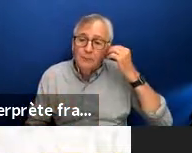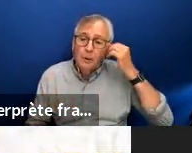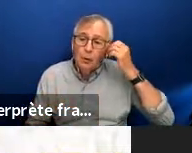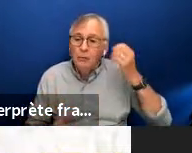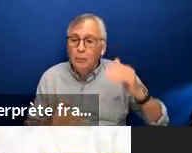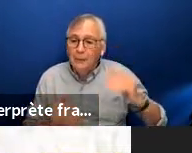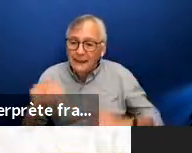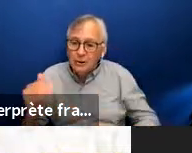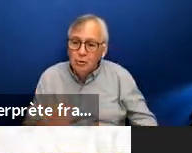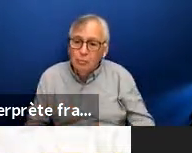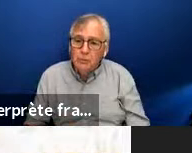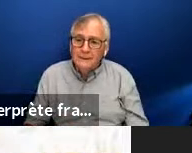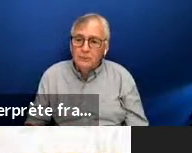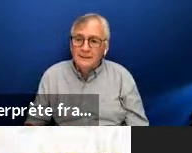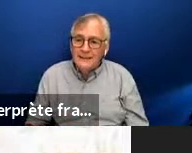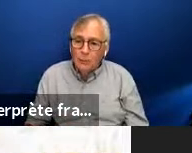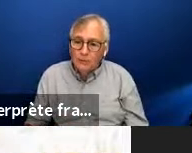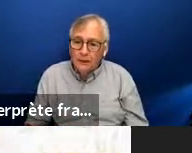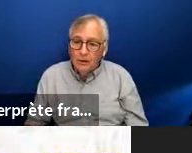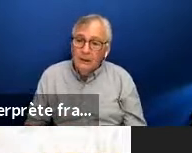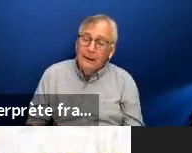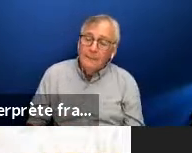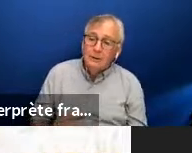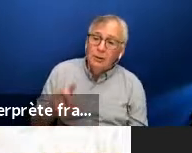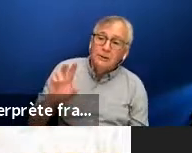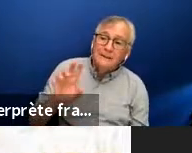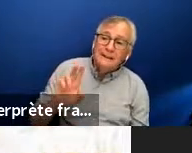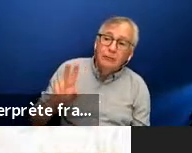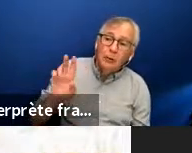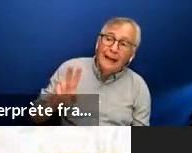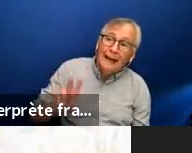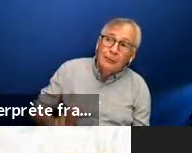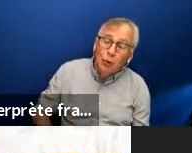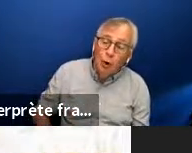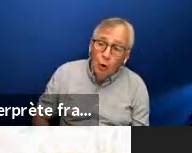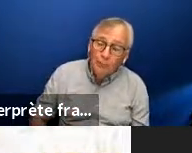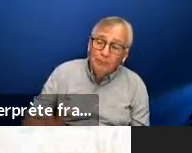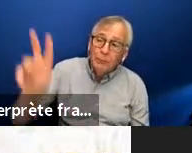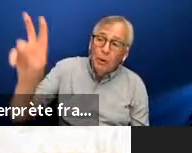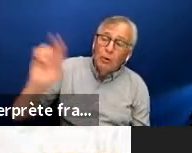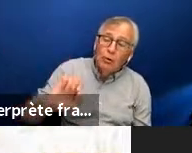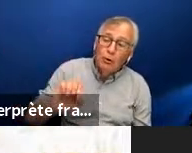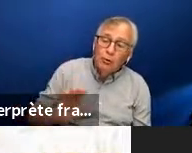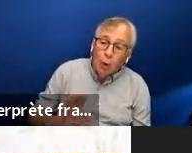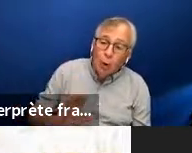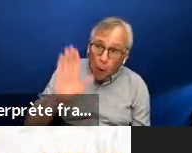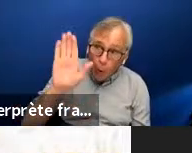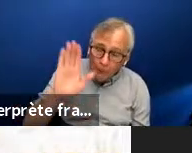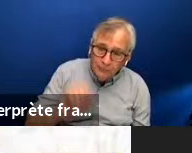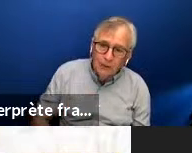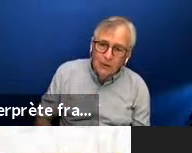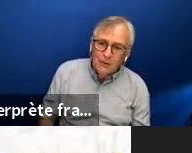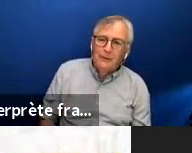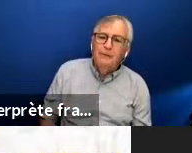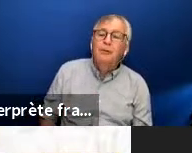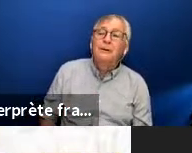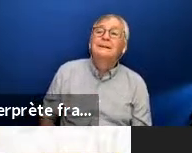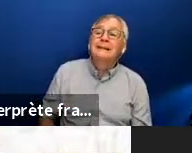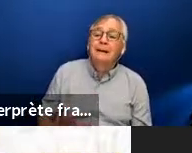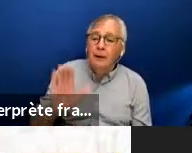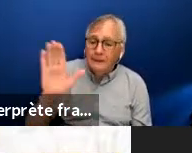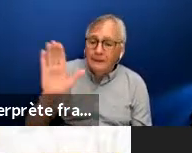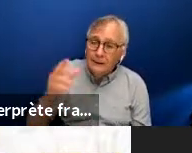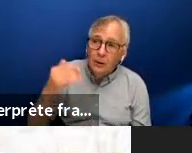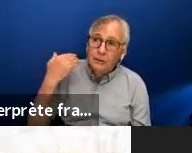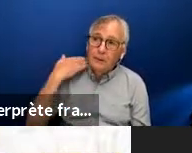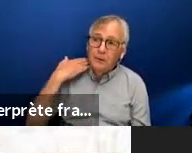asseoir ou vous mettre à genoux pour qu'il soit à sa hauteur. Parce que lorsqu'il vous regarde de haut, il faut qu'il